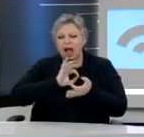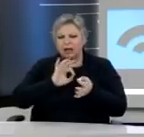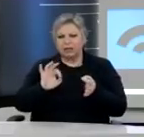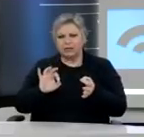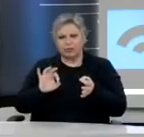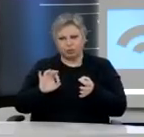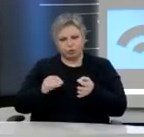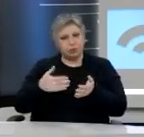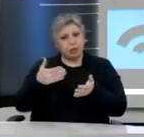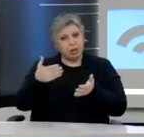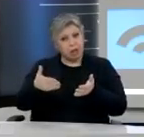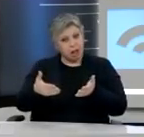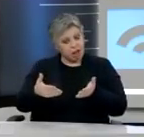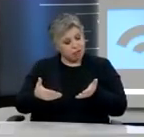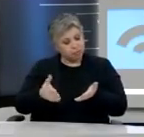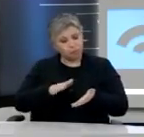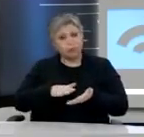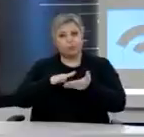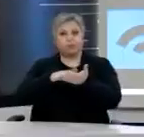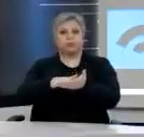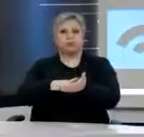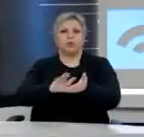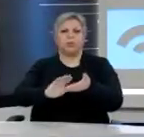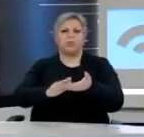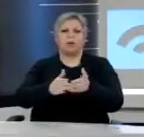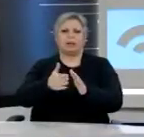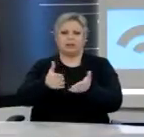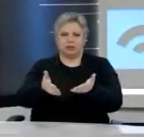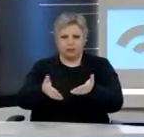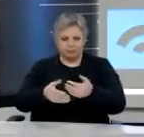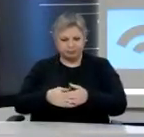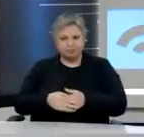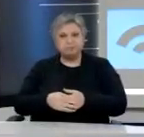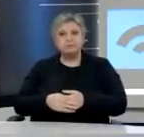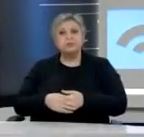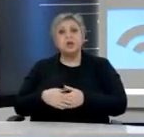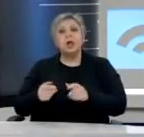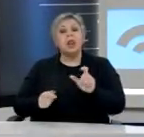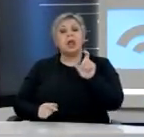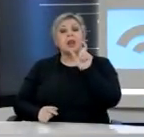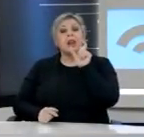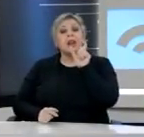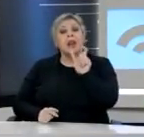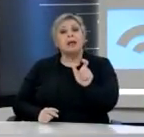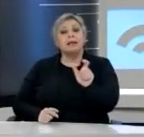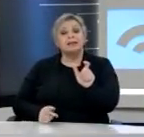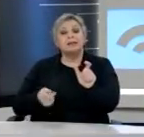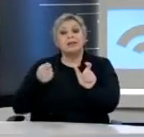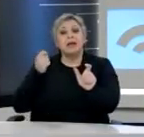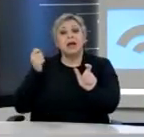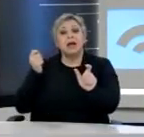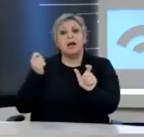εδώ είναι η ρηματική διακοίνωση και θα την καταθέσω. Πρώτον, ότι ο όρος nationality, όπως αναγράφεται στη